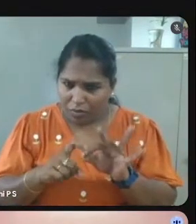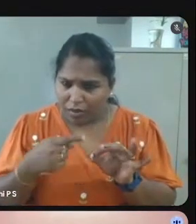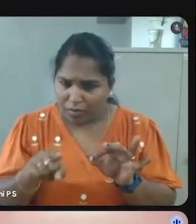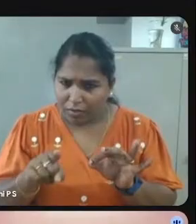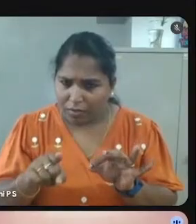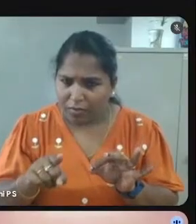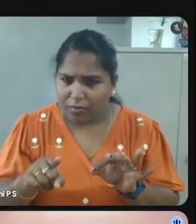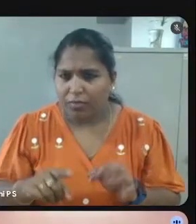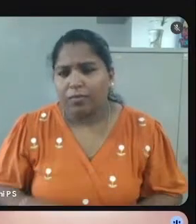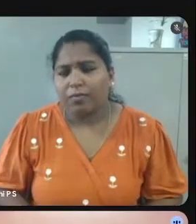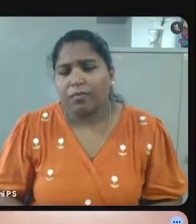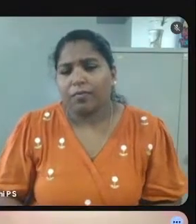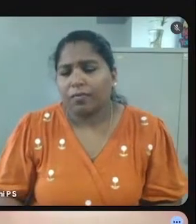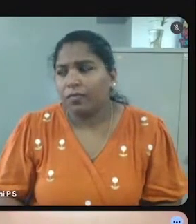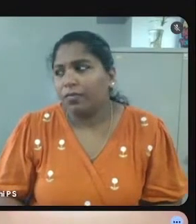പേഷ്യൻസ്